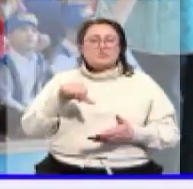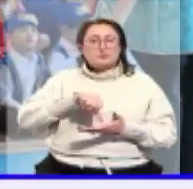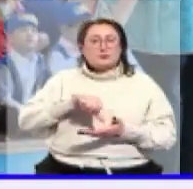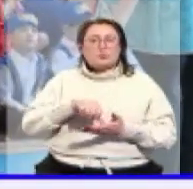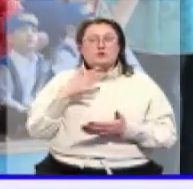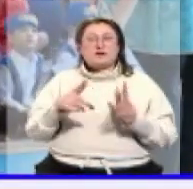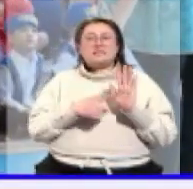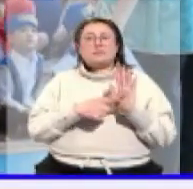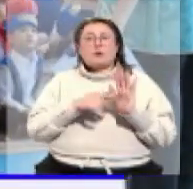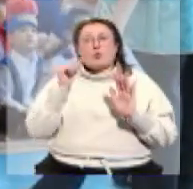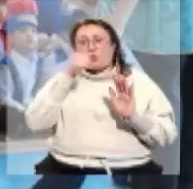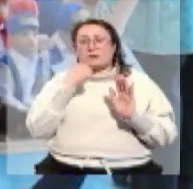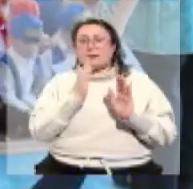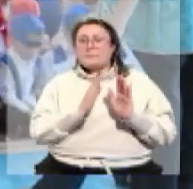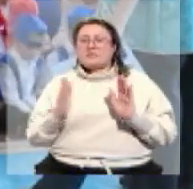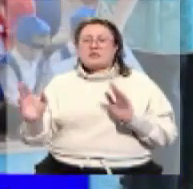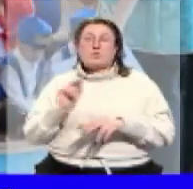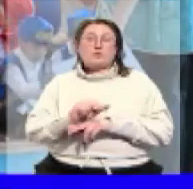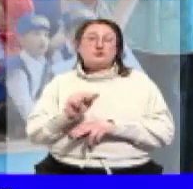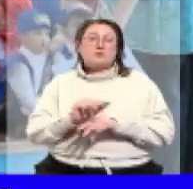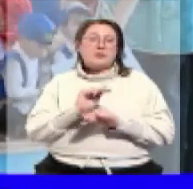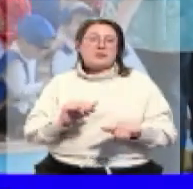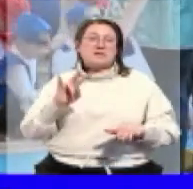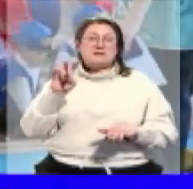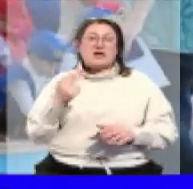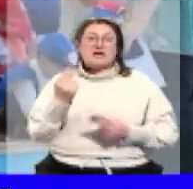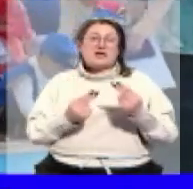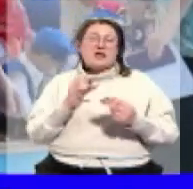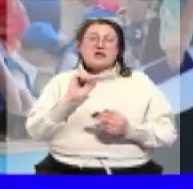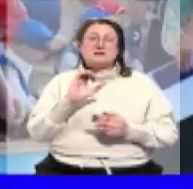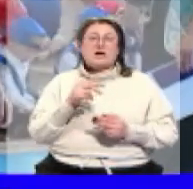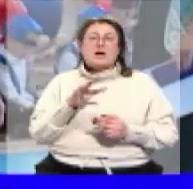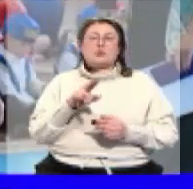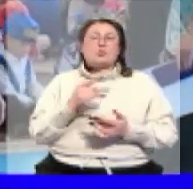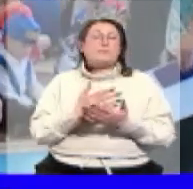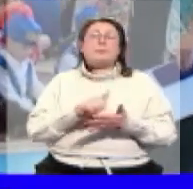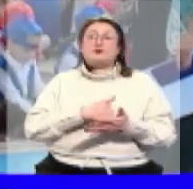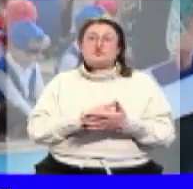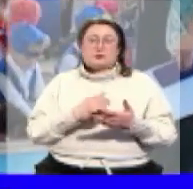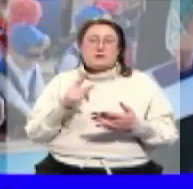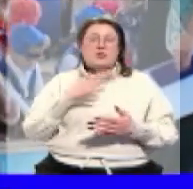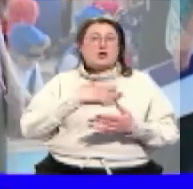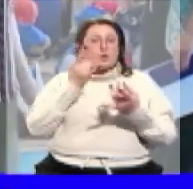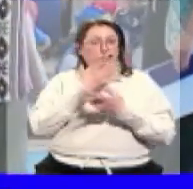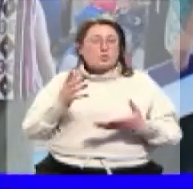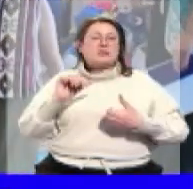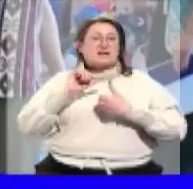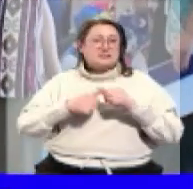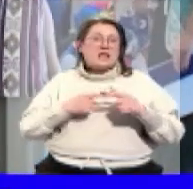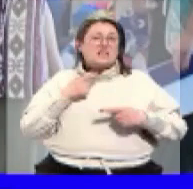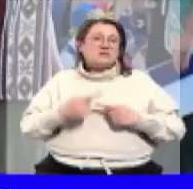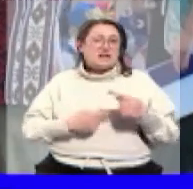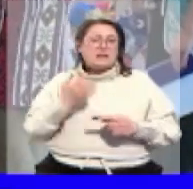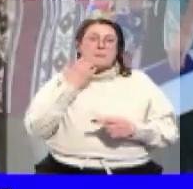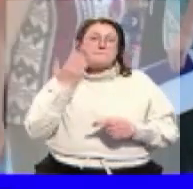мы участвуем уже 7-й год подряд. Учим ребят национальной игре асыгату по ряду причин. Во-первых, это наша культура, традиции,